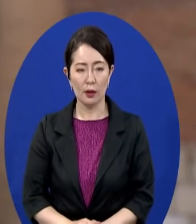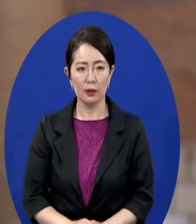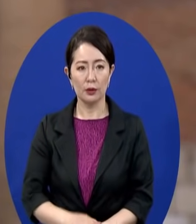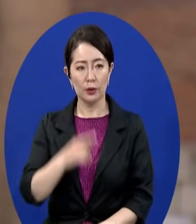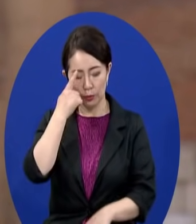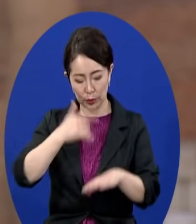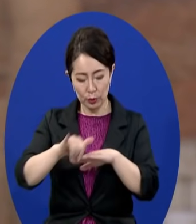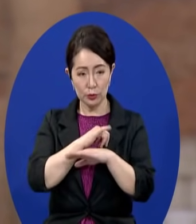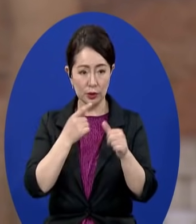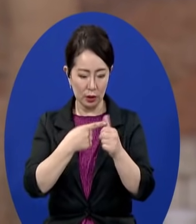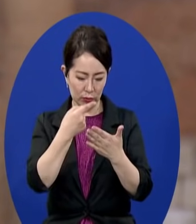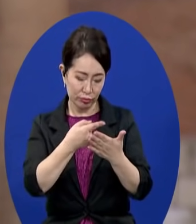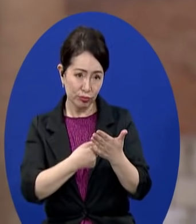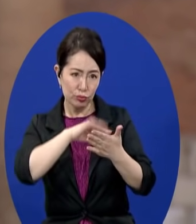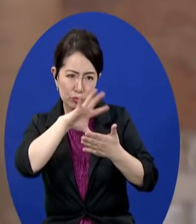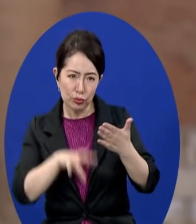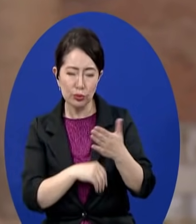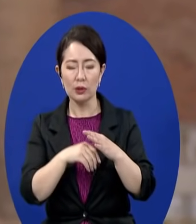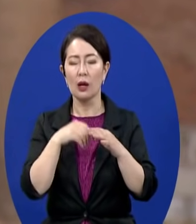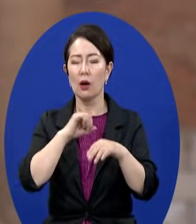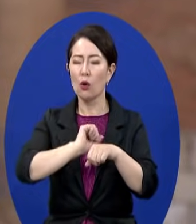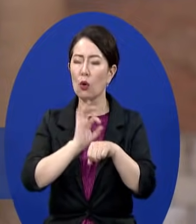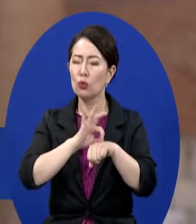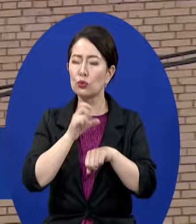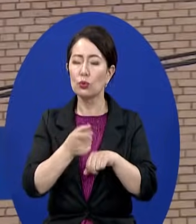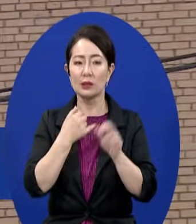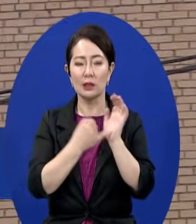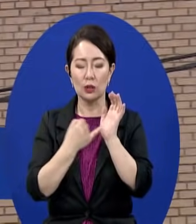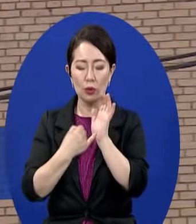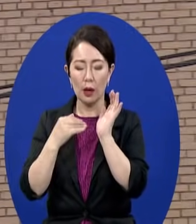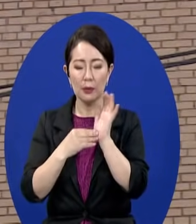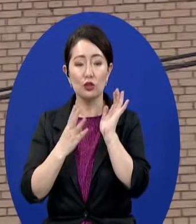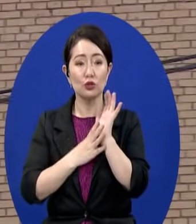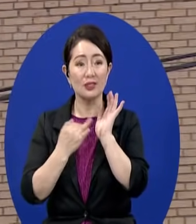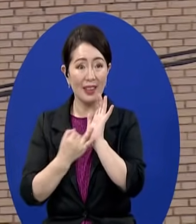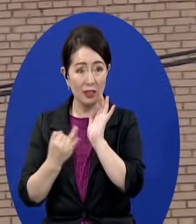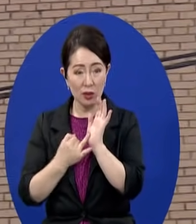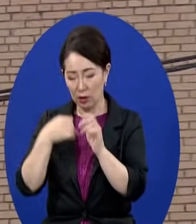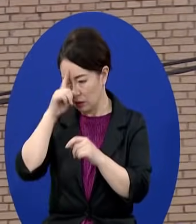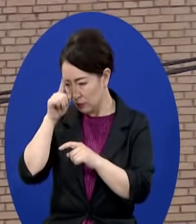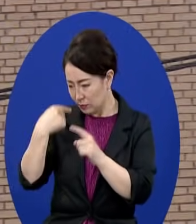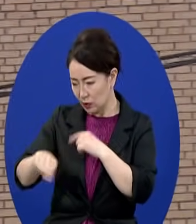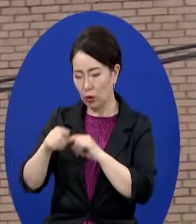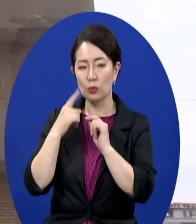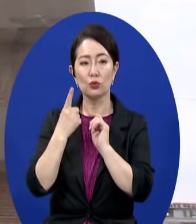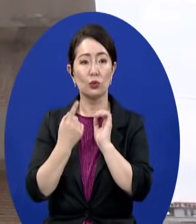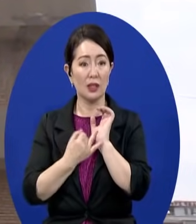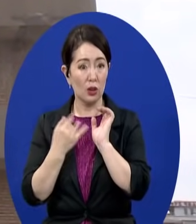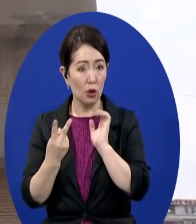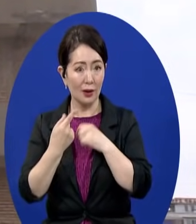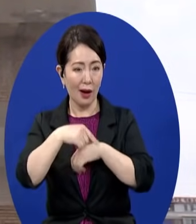За, Монгол улсад бүртгэгдсэн нийт халдвар 66977. Эмнэлгээс шалтгаалсан халдвар 172,